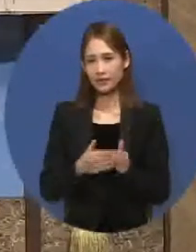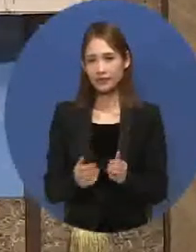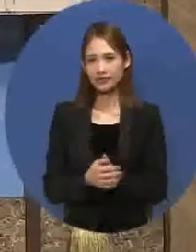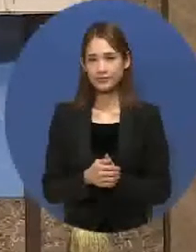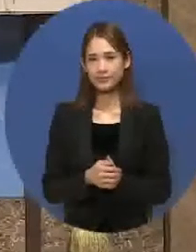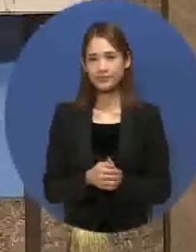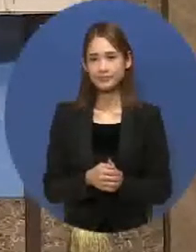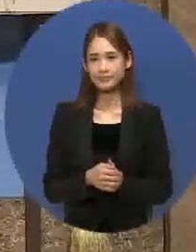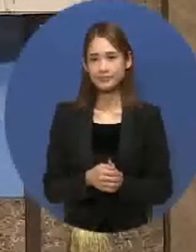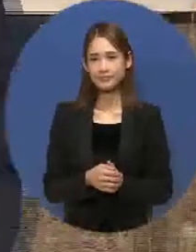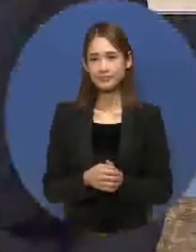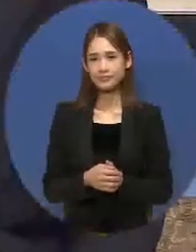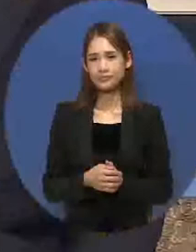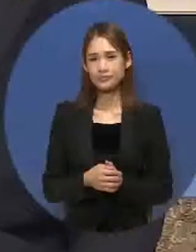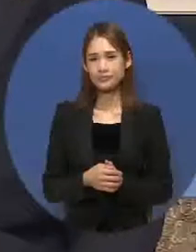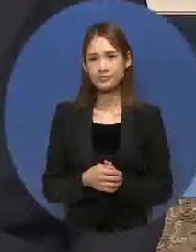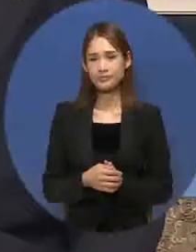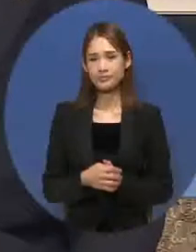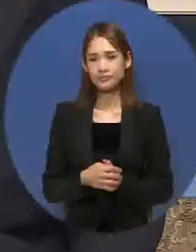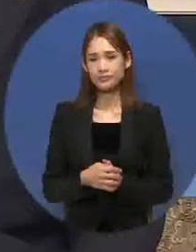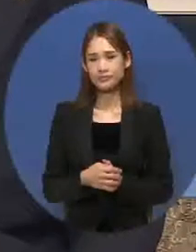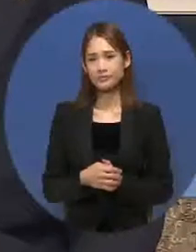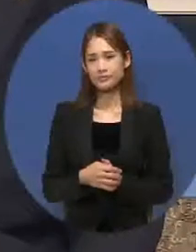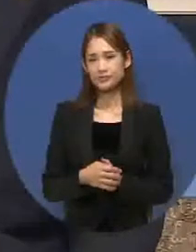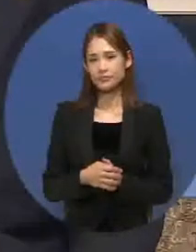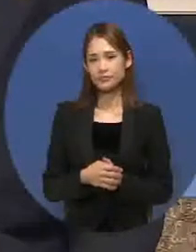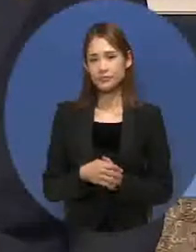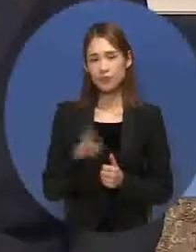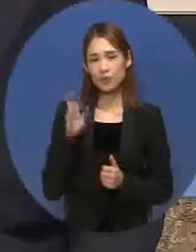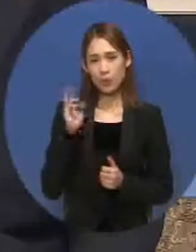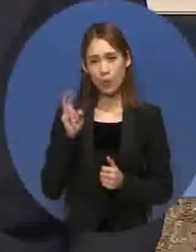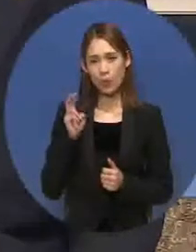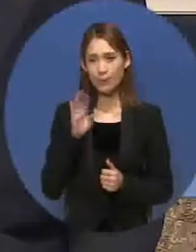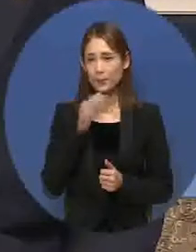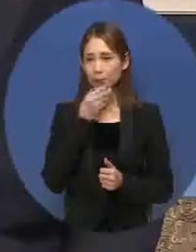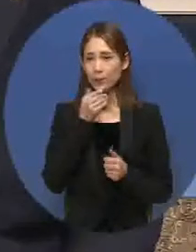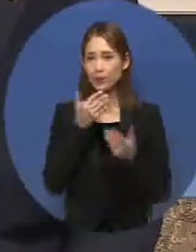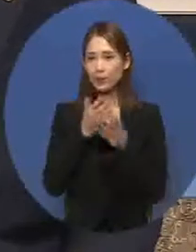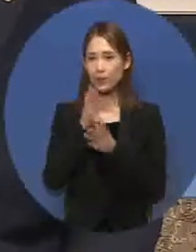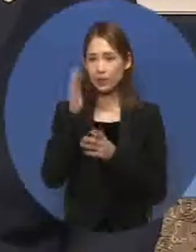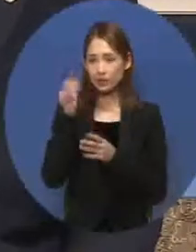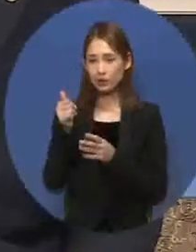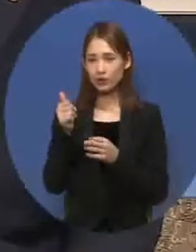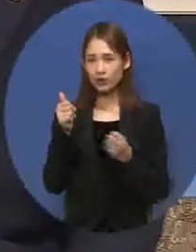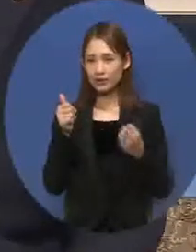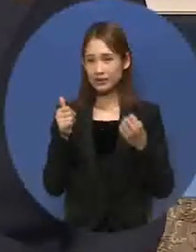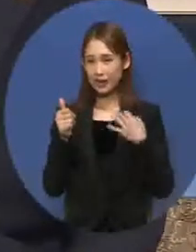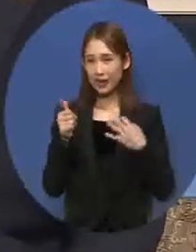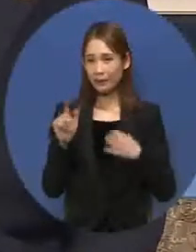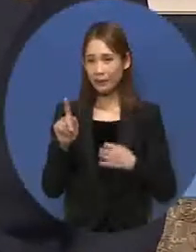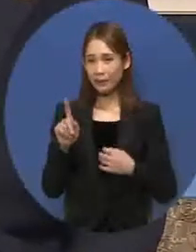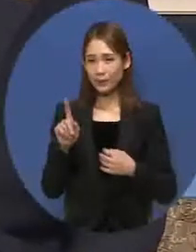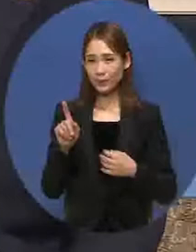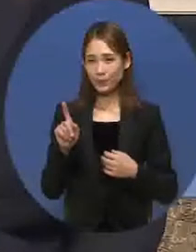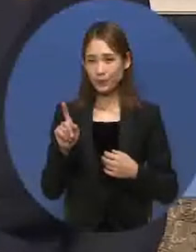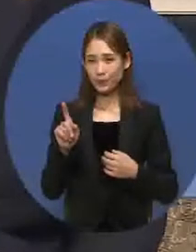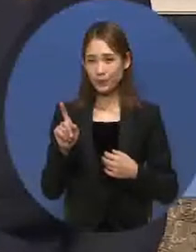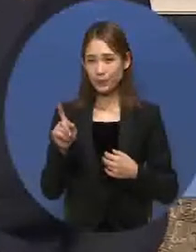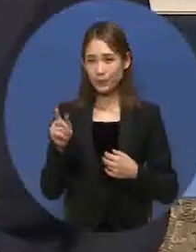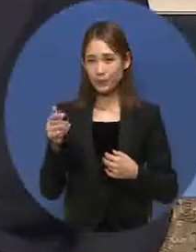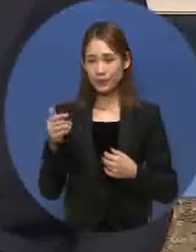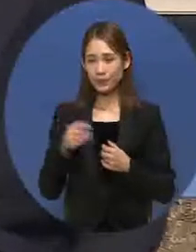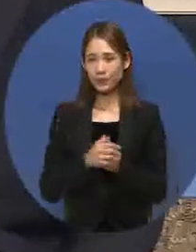아, 예, 예. 그래서 그 혹시 그 보건복지부 장관께서는 예.